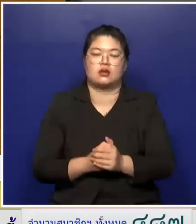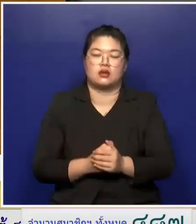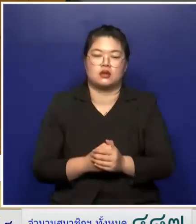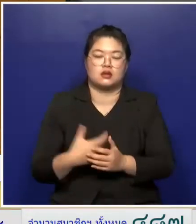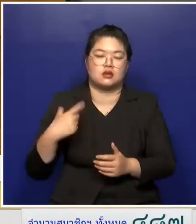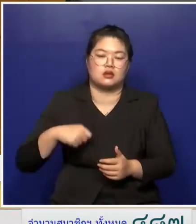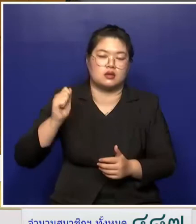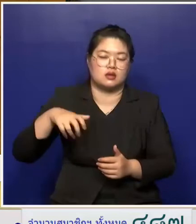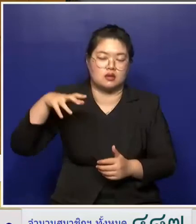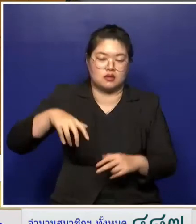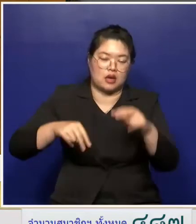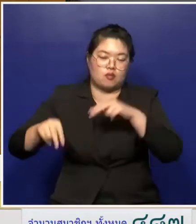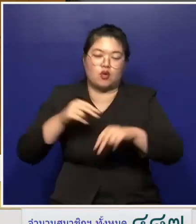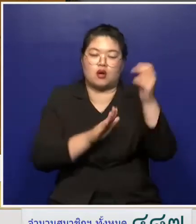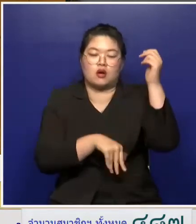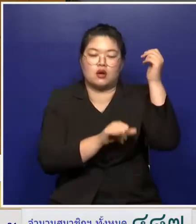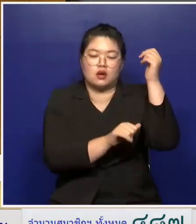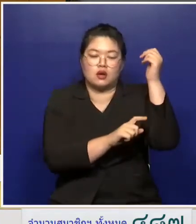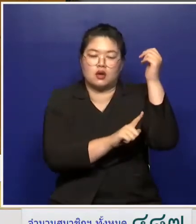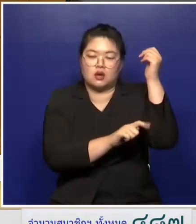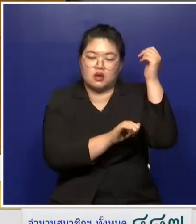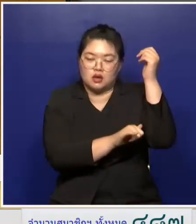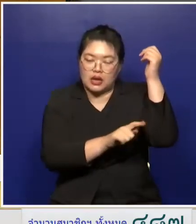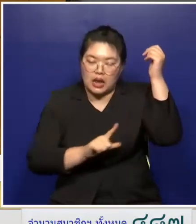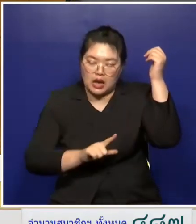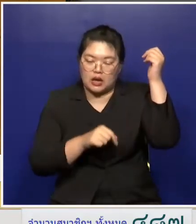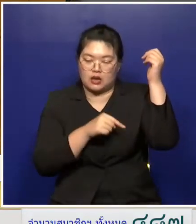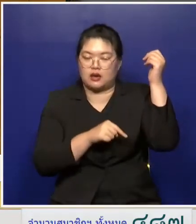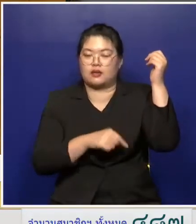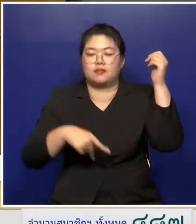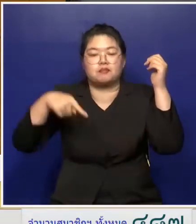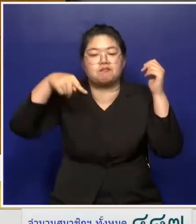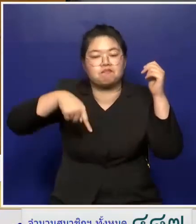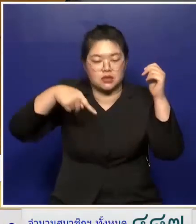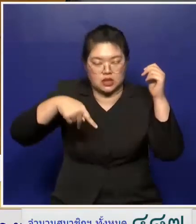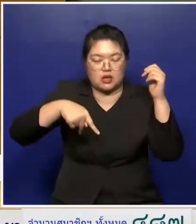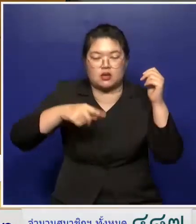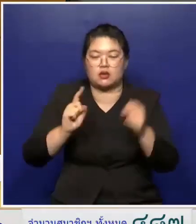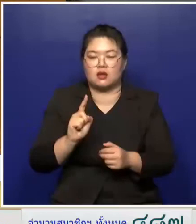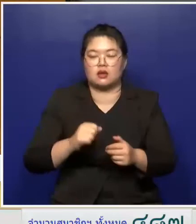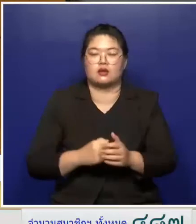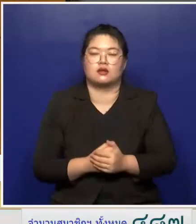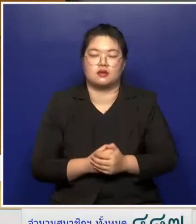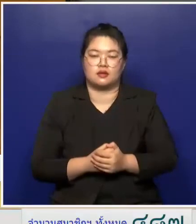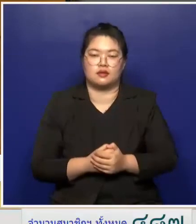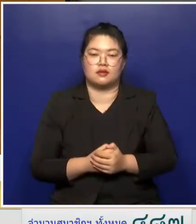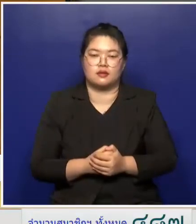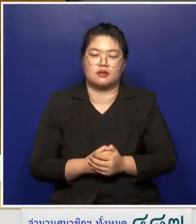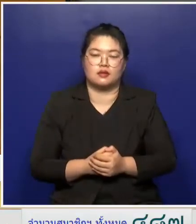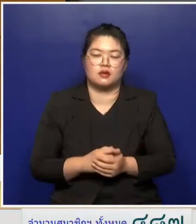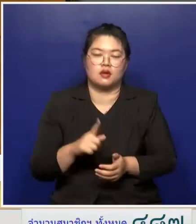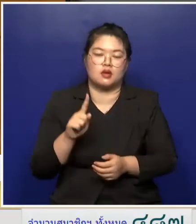slowlyองขระานโทษ กวันอตลการ